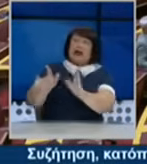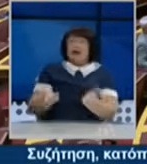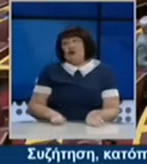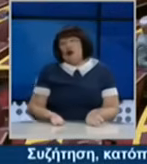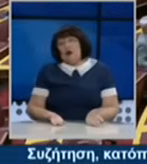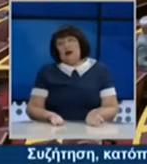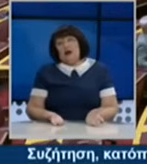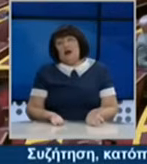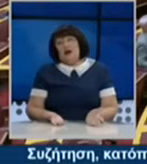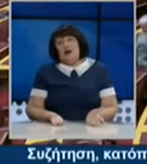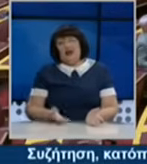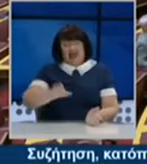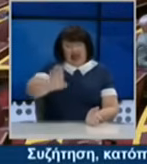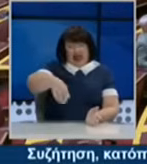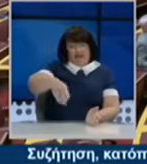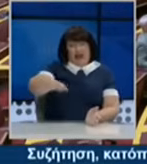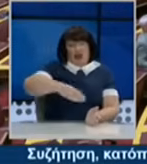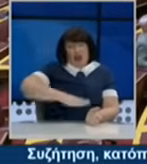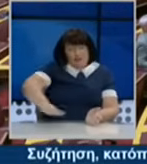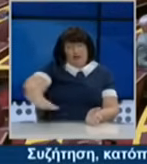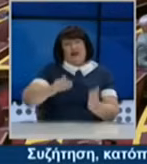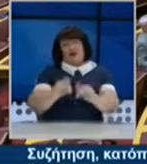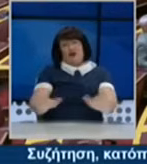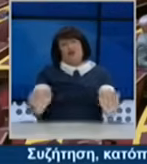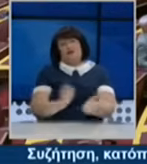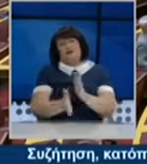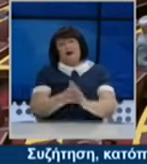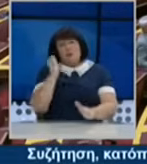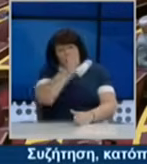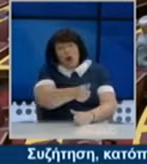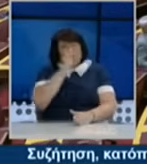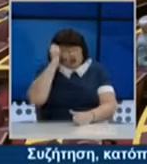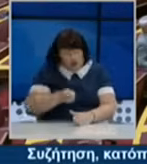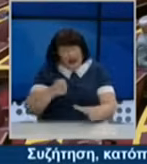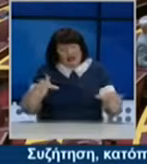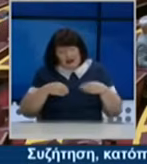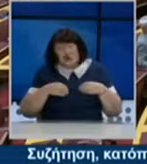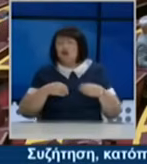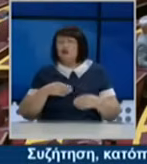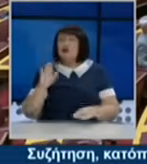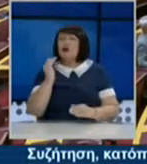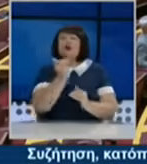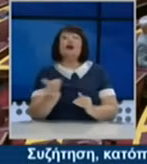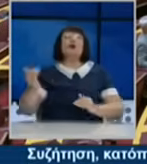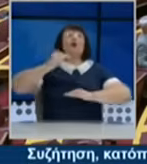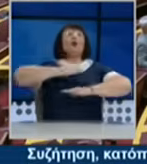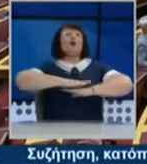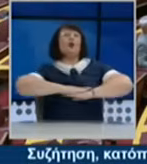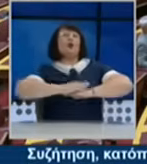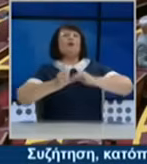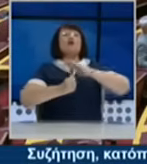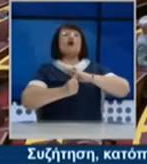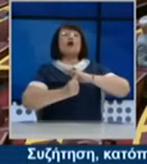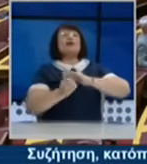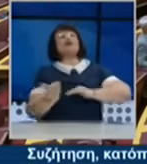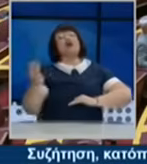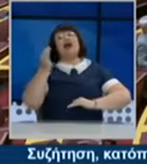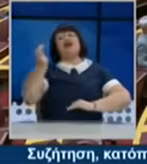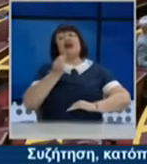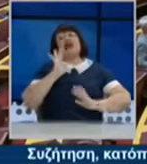το χαμηλότατο επίπεδό σας που μόνο σας το παραδεχτήκατε. Όταν μιλάς αφιψηλού, αυτά λες. Λοιπόν, πάω παρακάτω. Εντάξει.